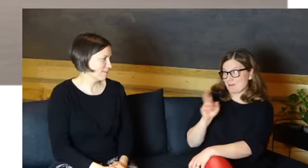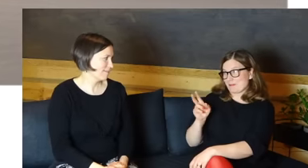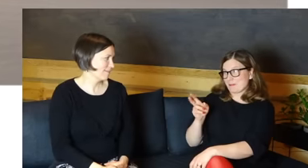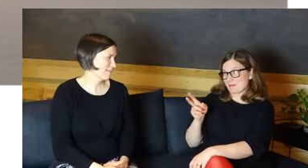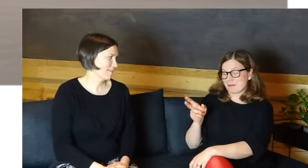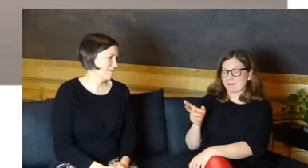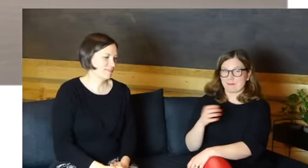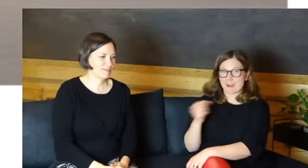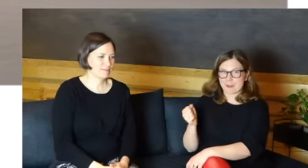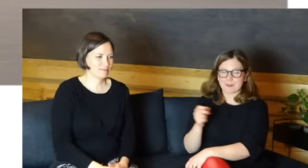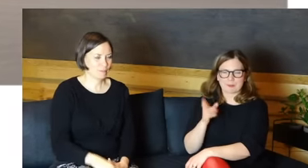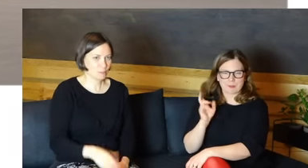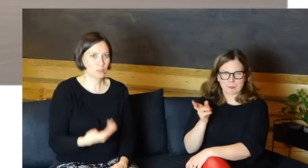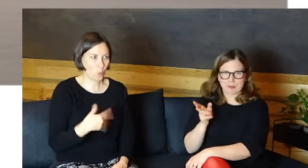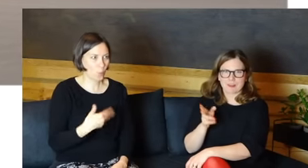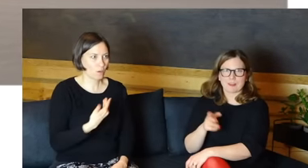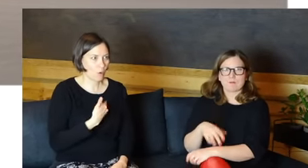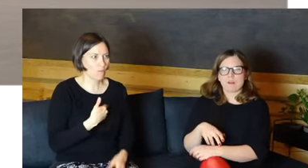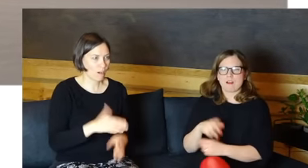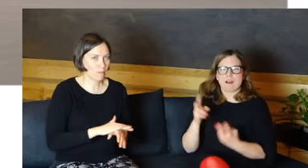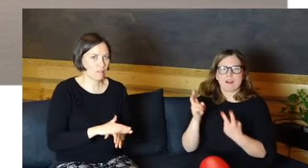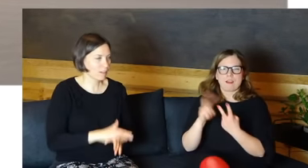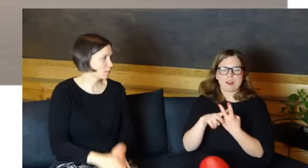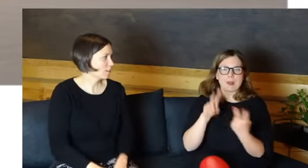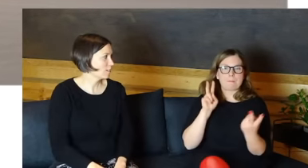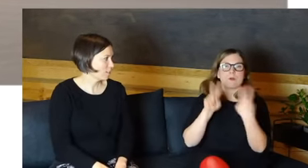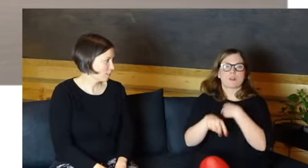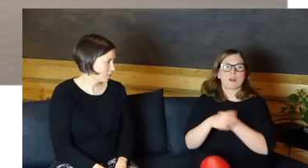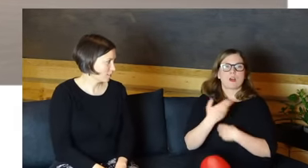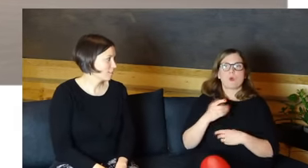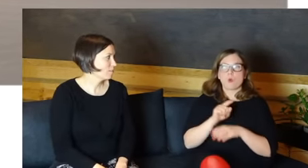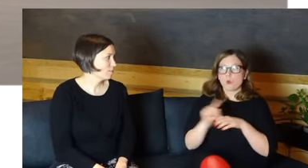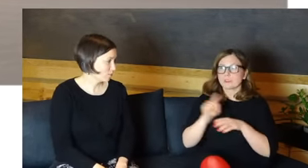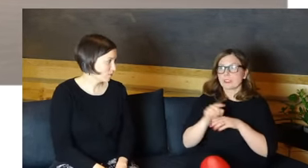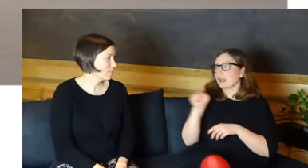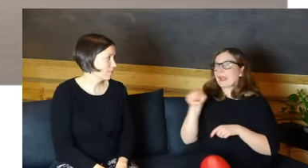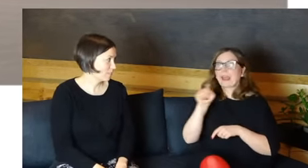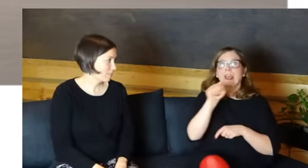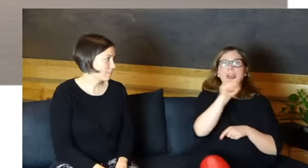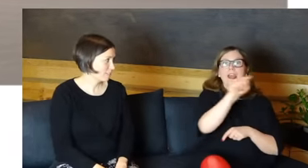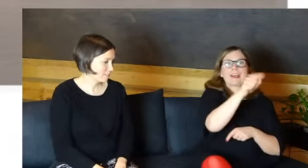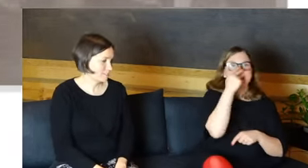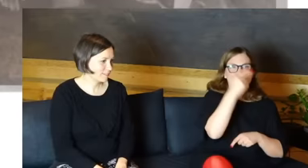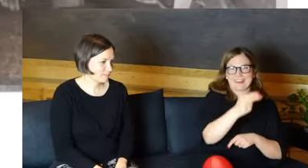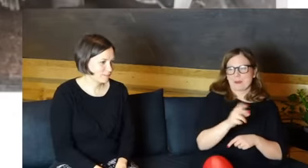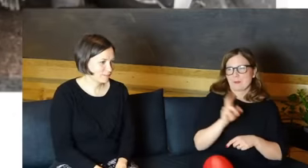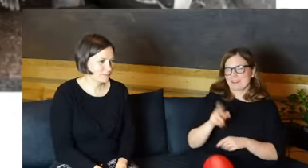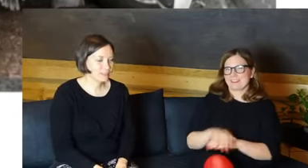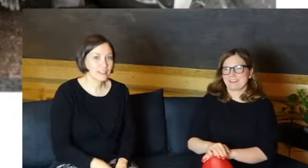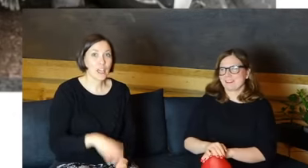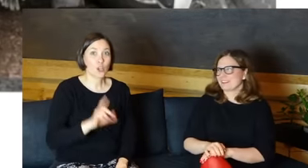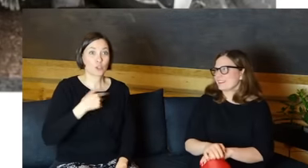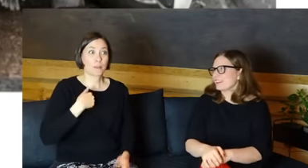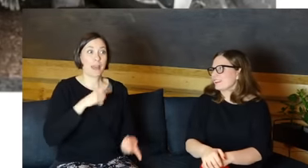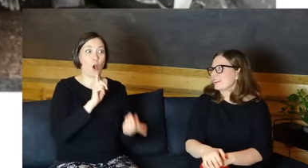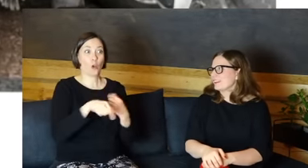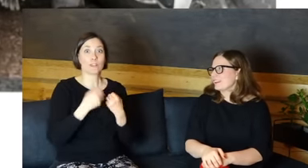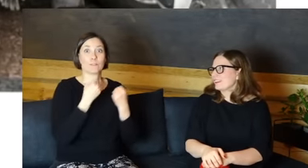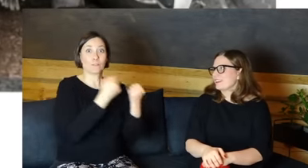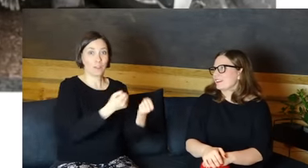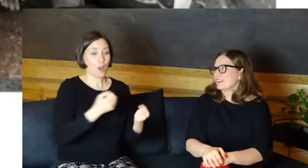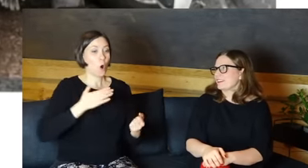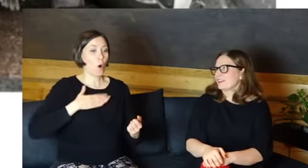kyllä joo. Ja Lahden motarilla paljon niitä näkyy. Kyllä. Morjenstakaa mulle, kun mä meen ohi. Mulla lukee nimi